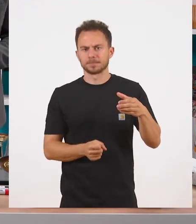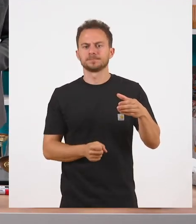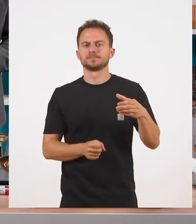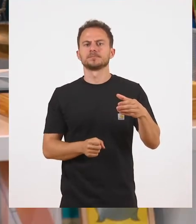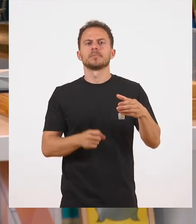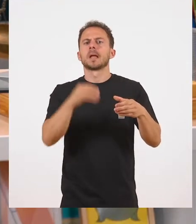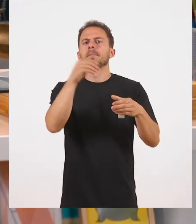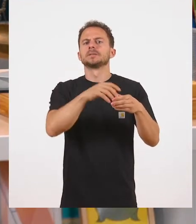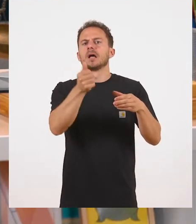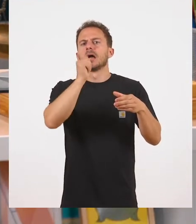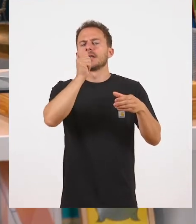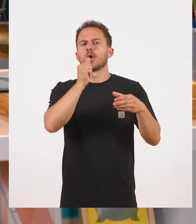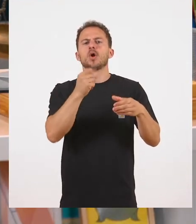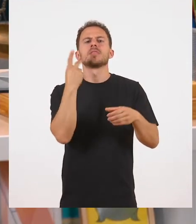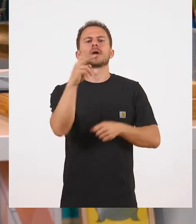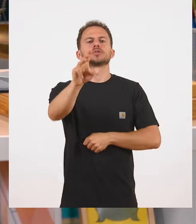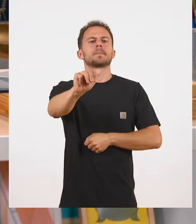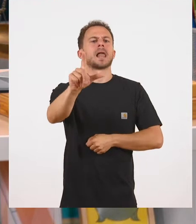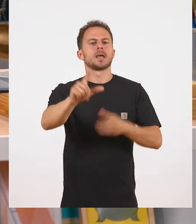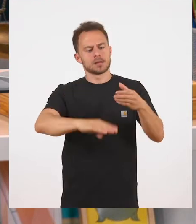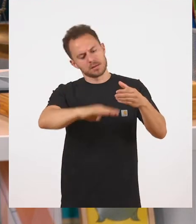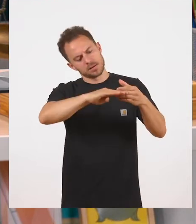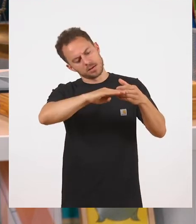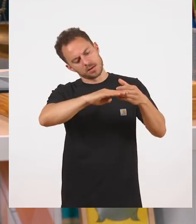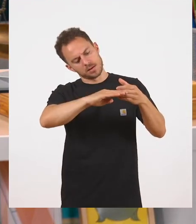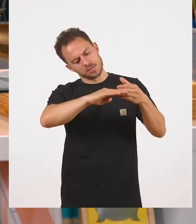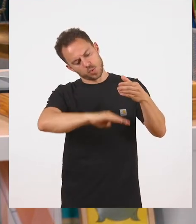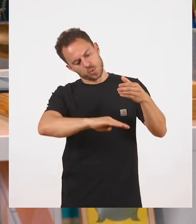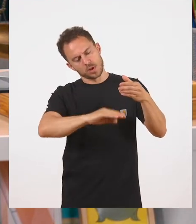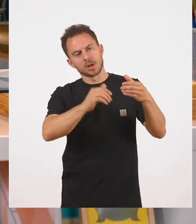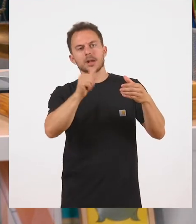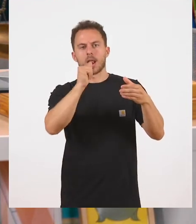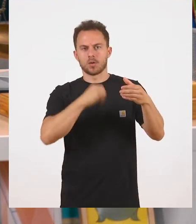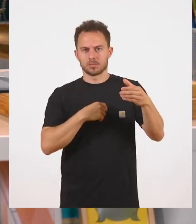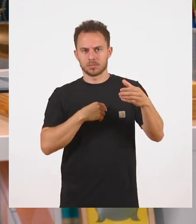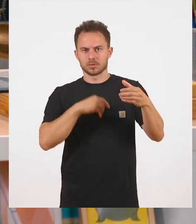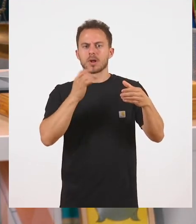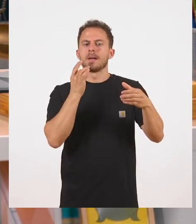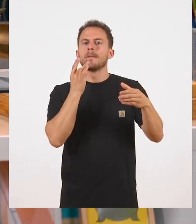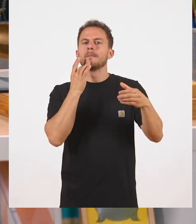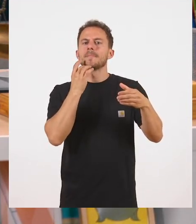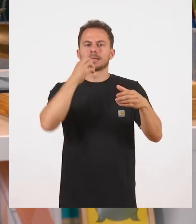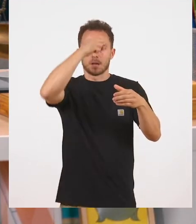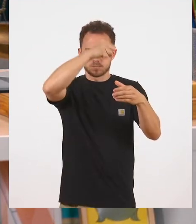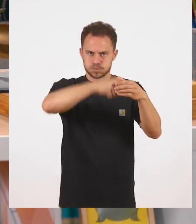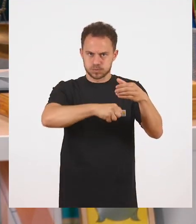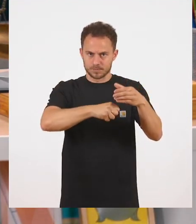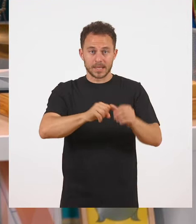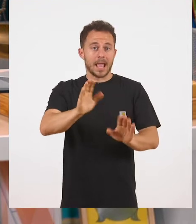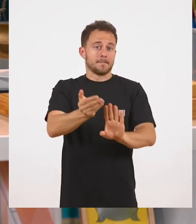200 ml νερού και θα τοποθετήσω, θα βυθίσω την πέτρα μου. Λοιπόν, αρχικά λοιπόν θα σημειώσω